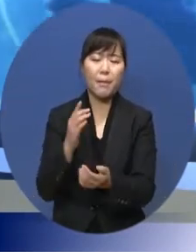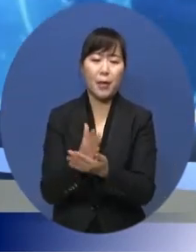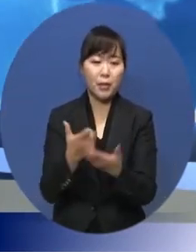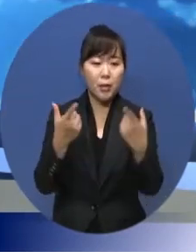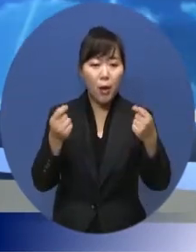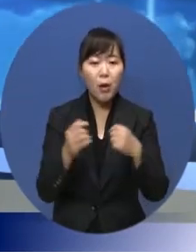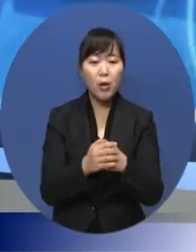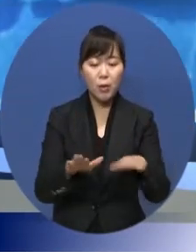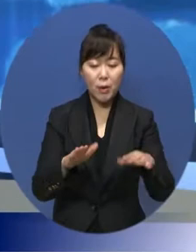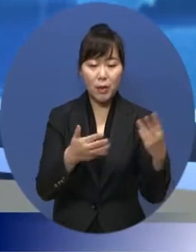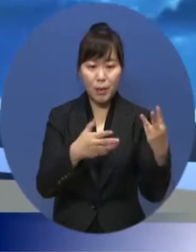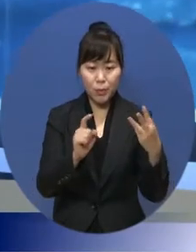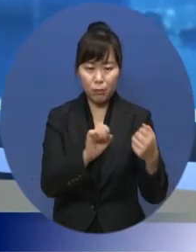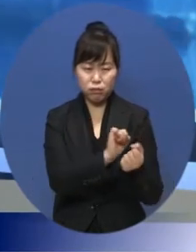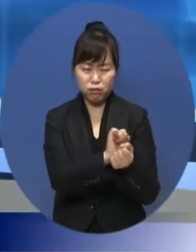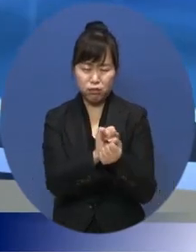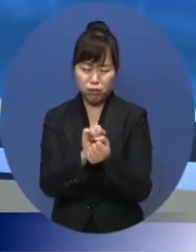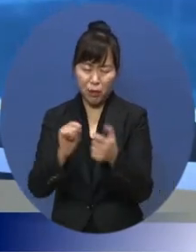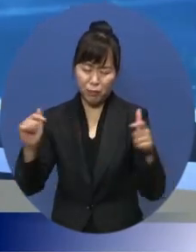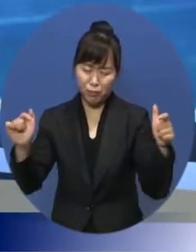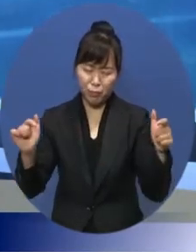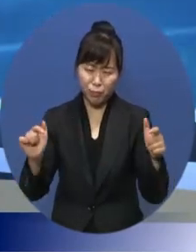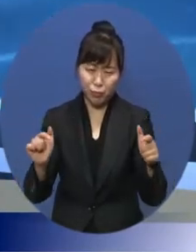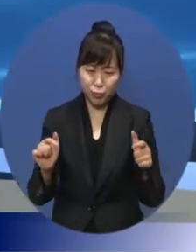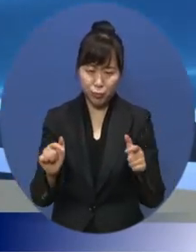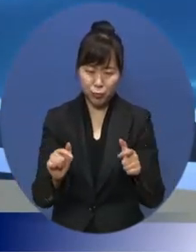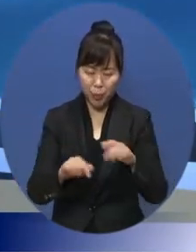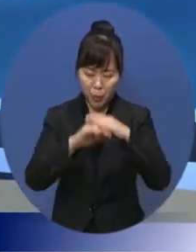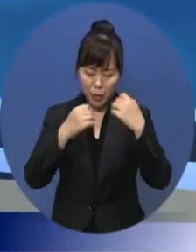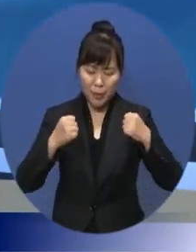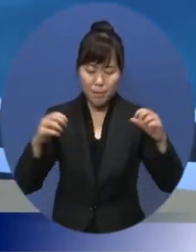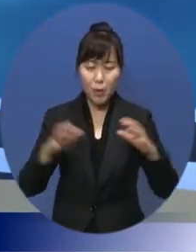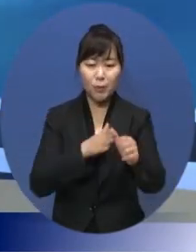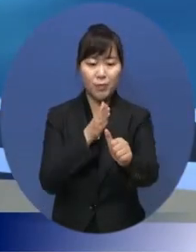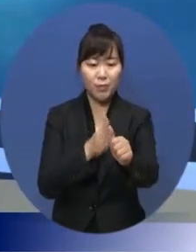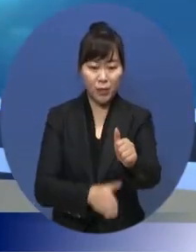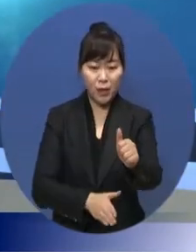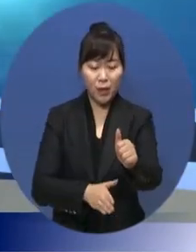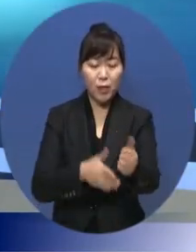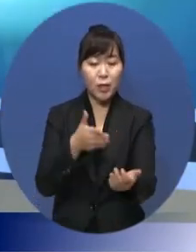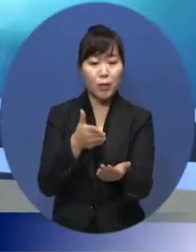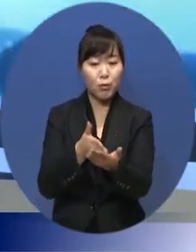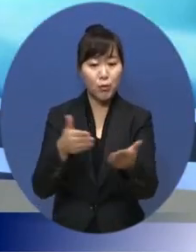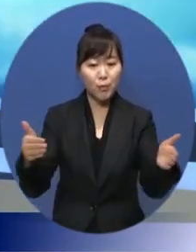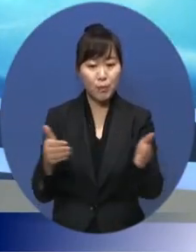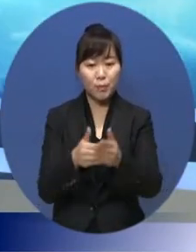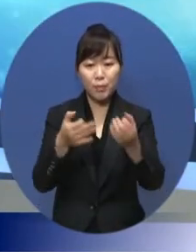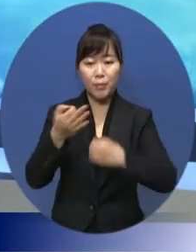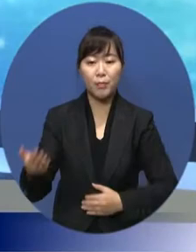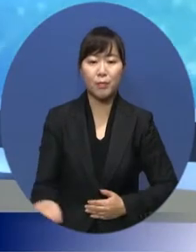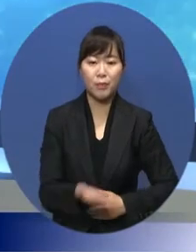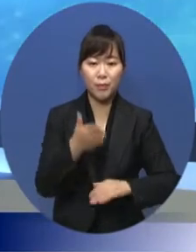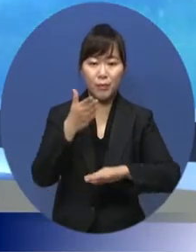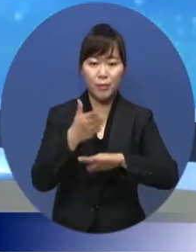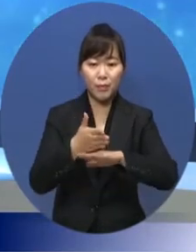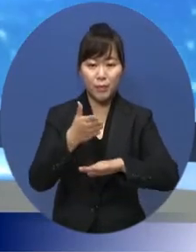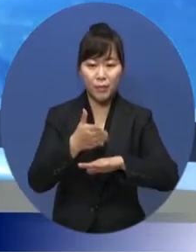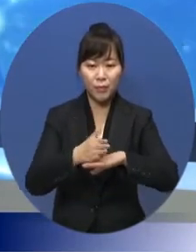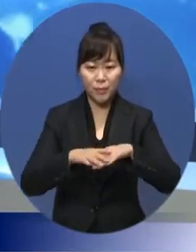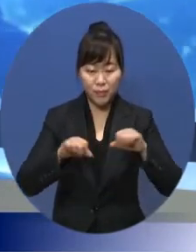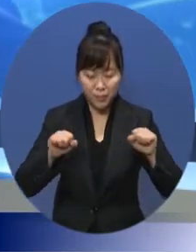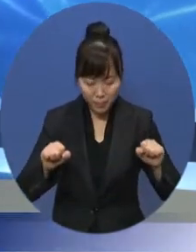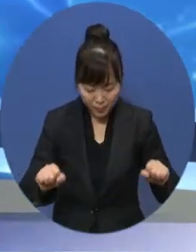3차 확산세를 꺾는데 모두가 힘을 모아야겠습니다. 이상 복지TV 뉴스를 마칩니다. 시청해주신